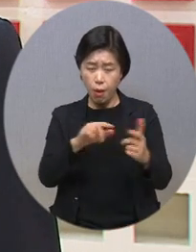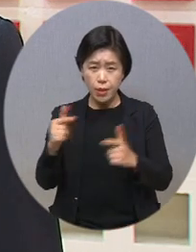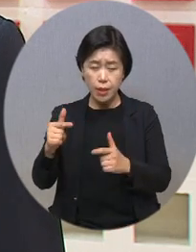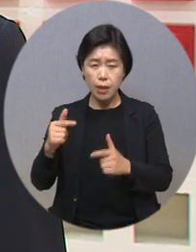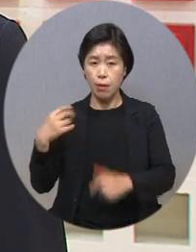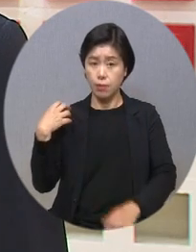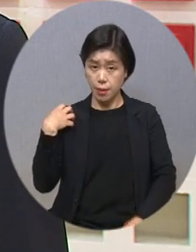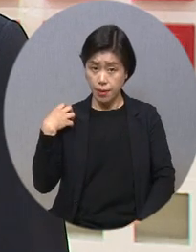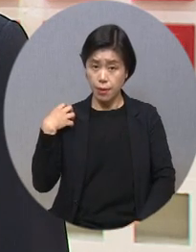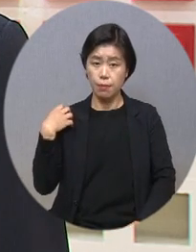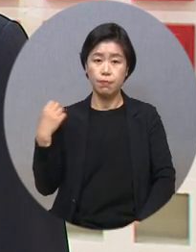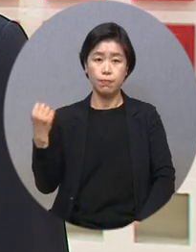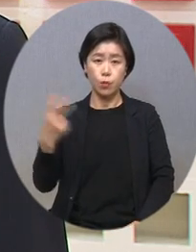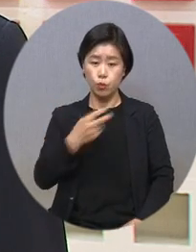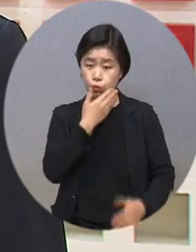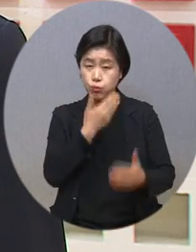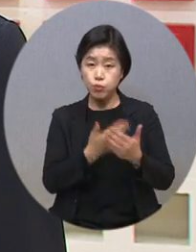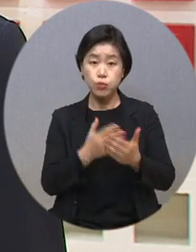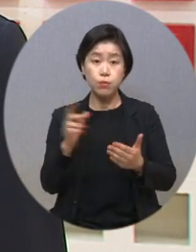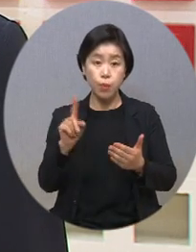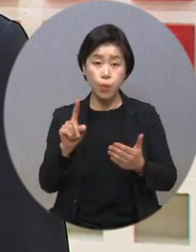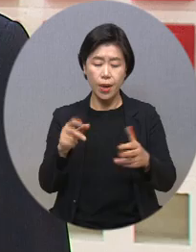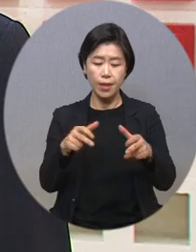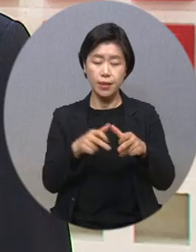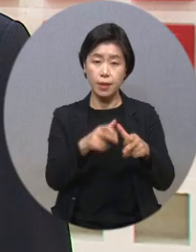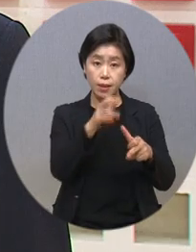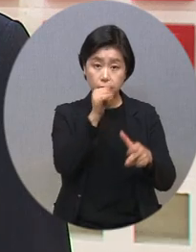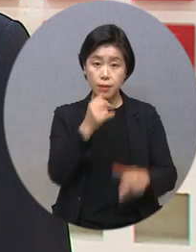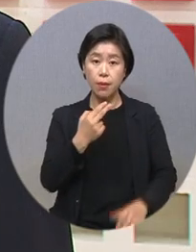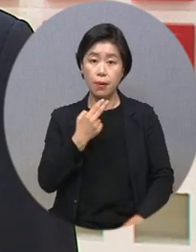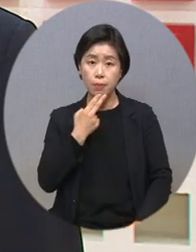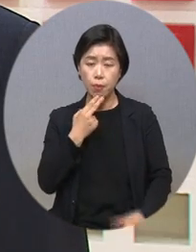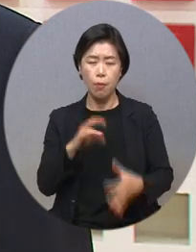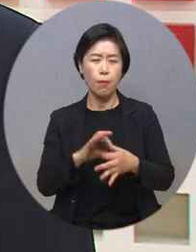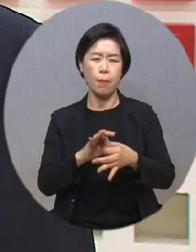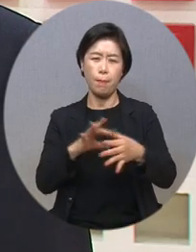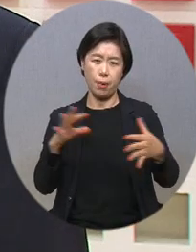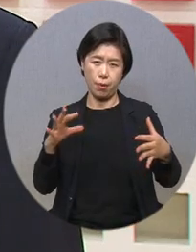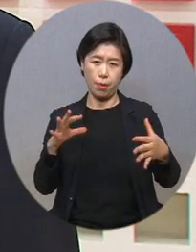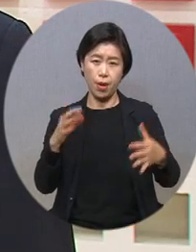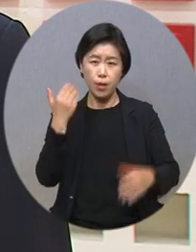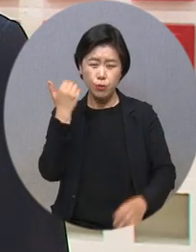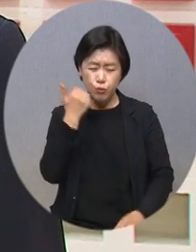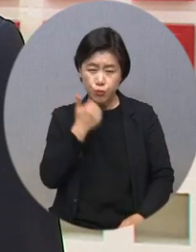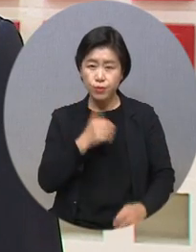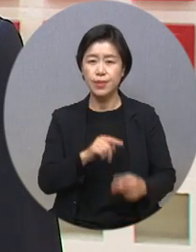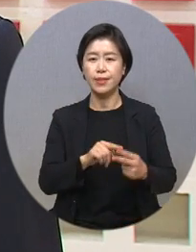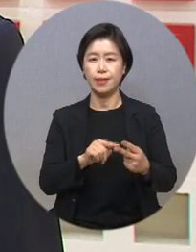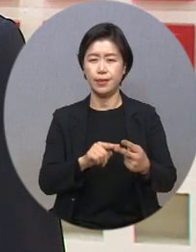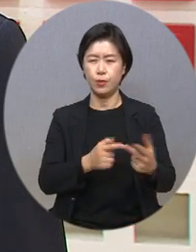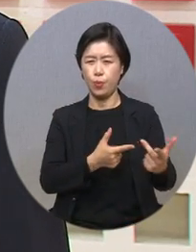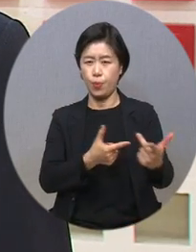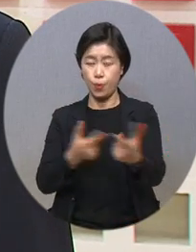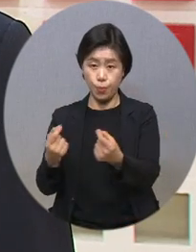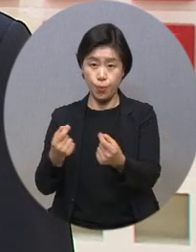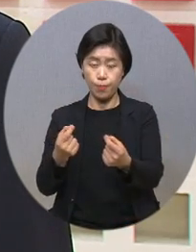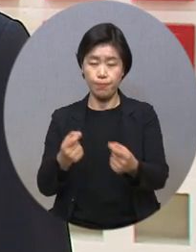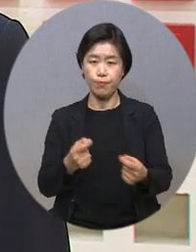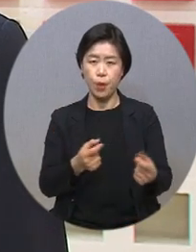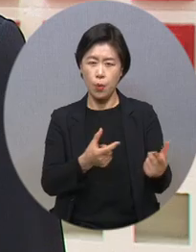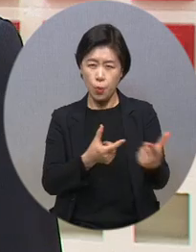그리고 중요하니 또 자기의 여부에 관광 게 없이 누구든지 동등한